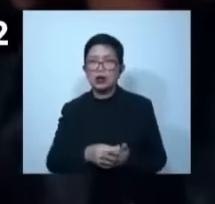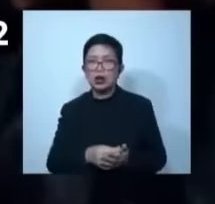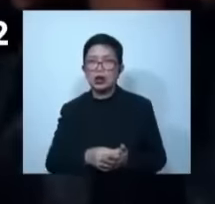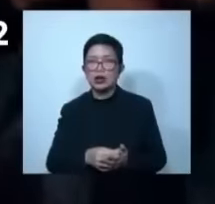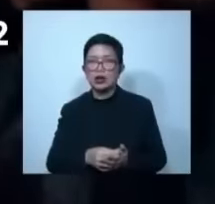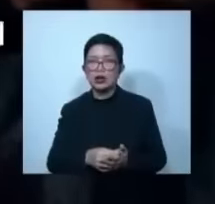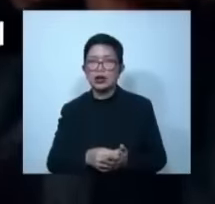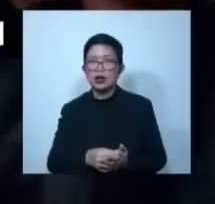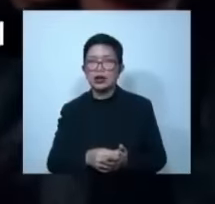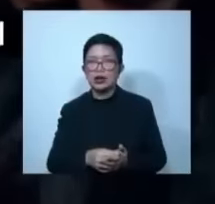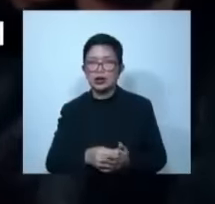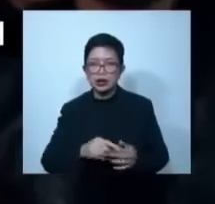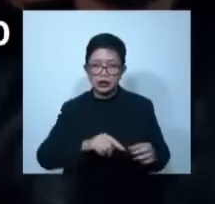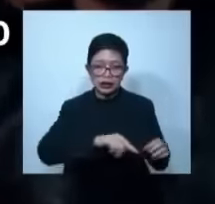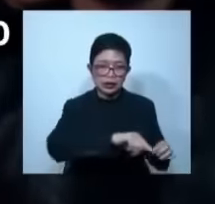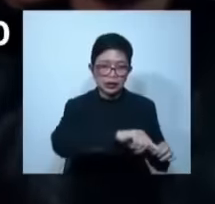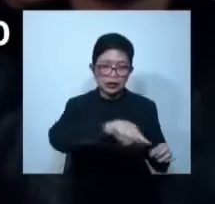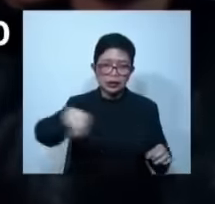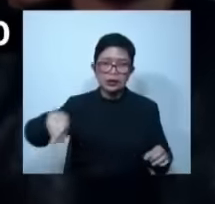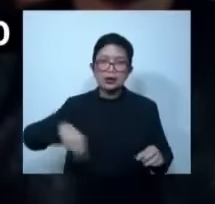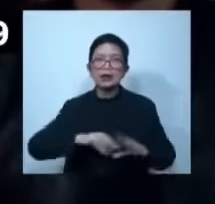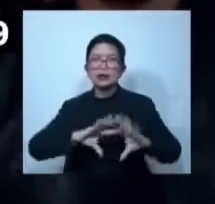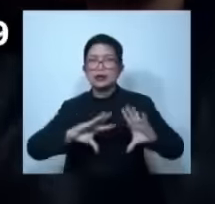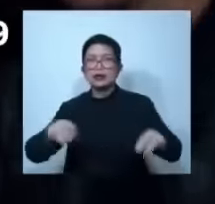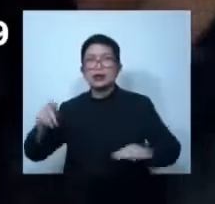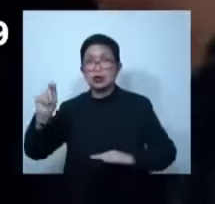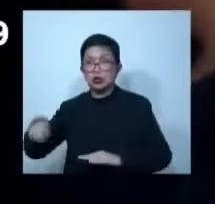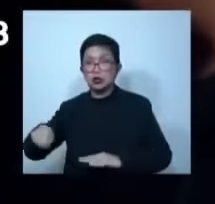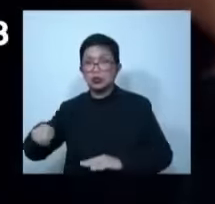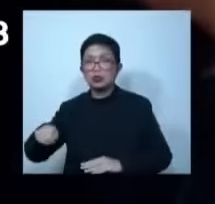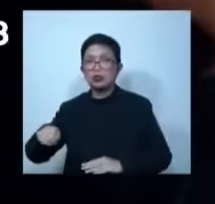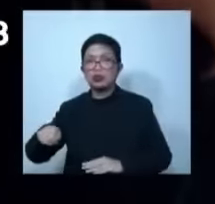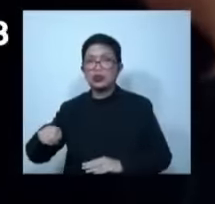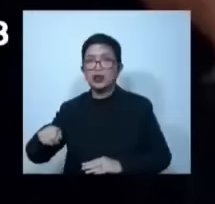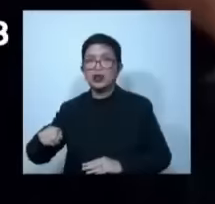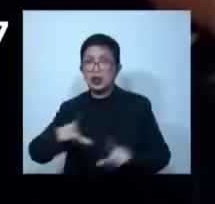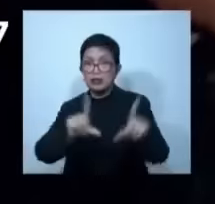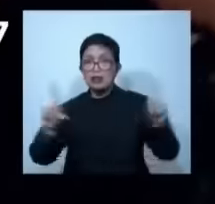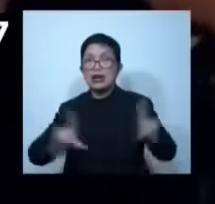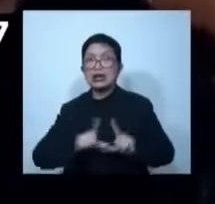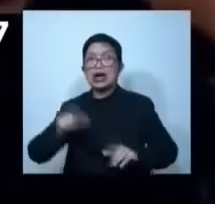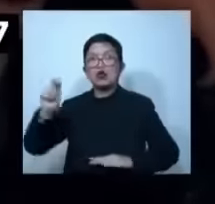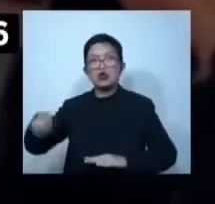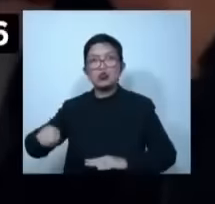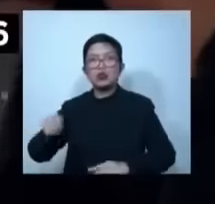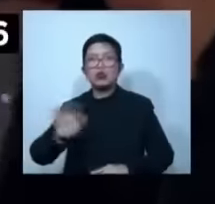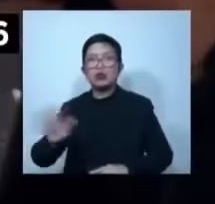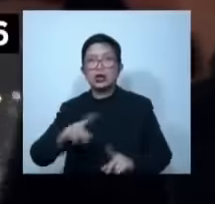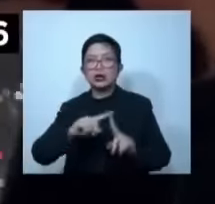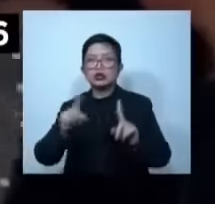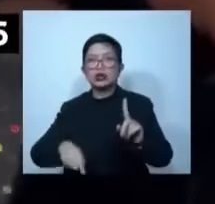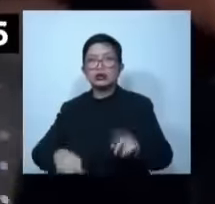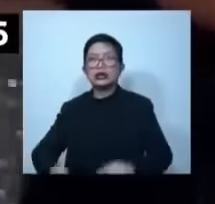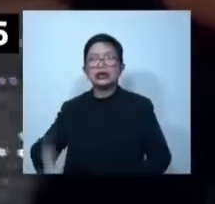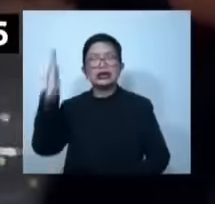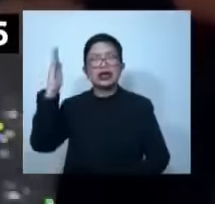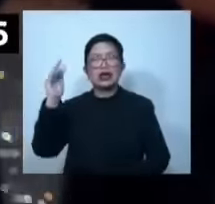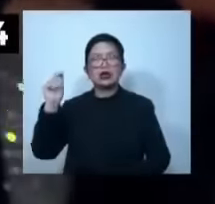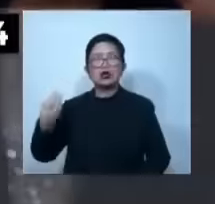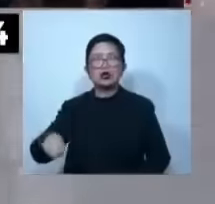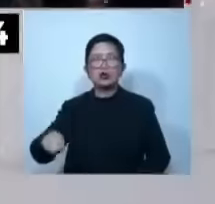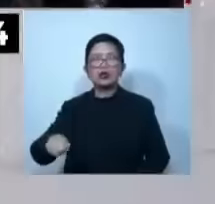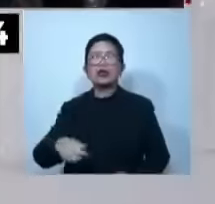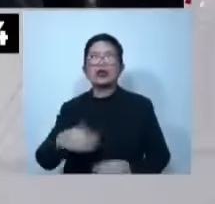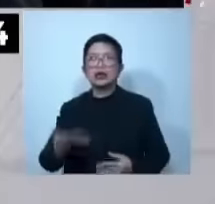lingkar judicial bahwa tugas Anda bukan hanya menegakkan hukum, tugas Anda